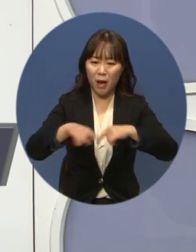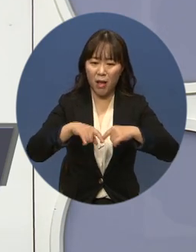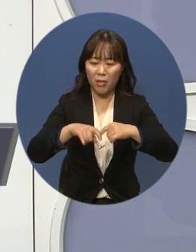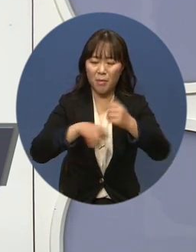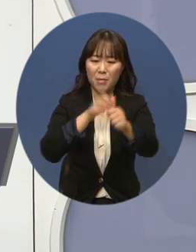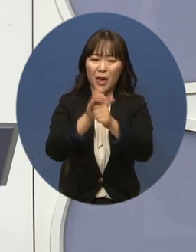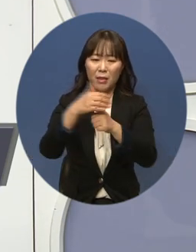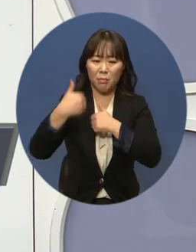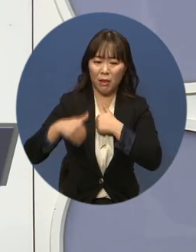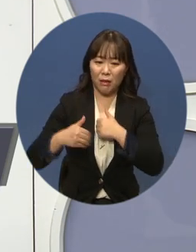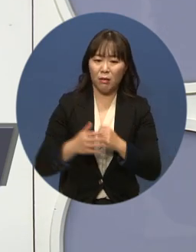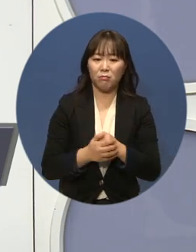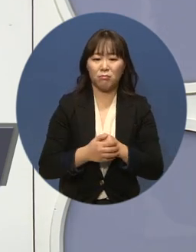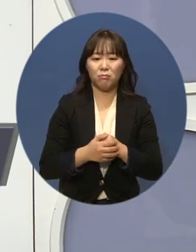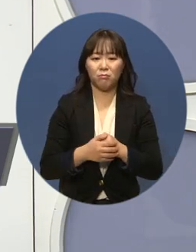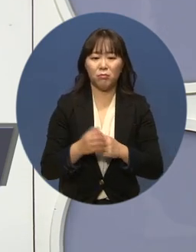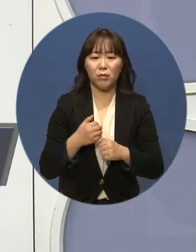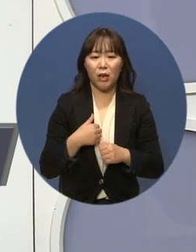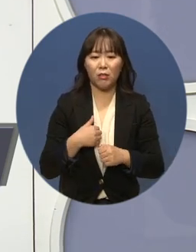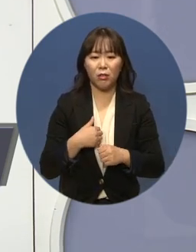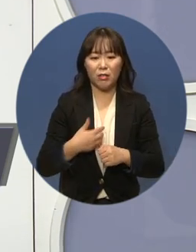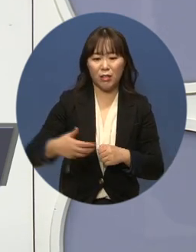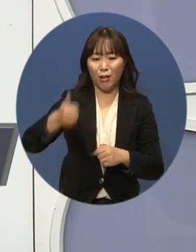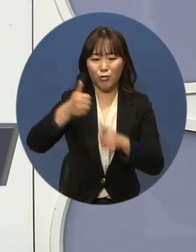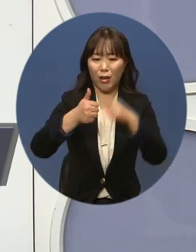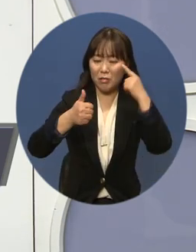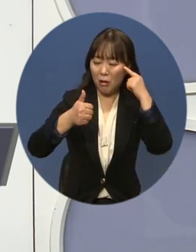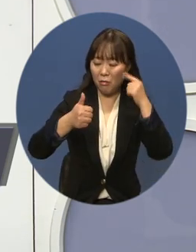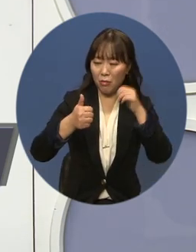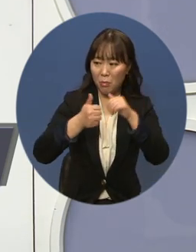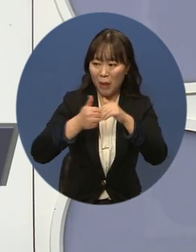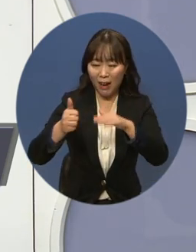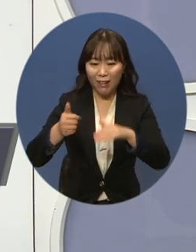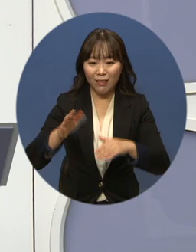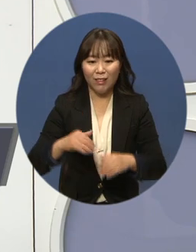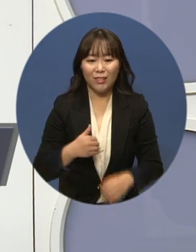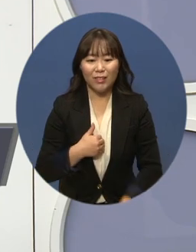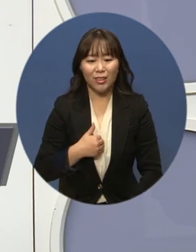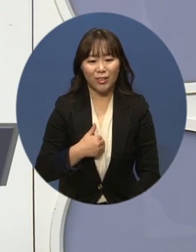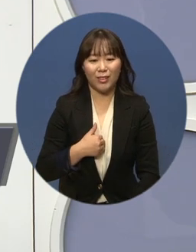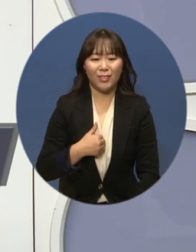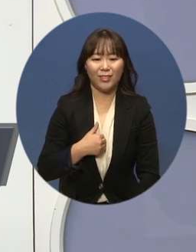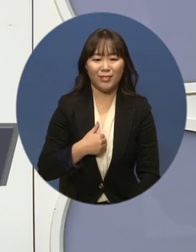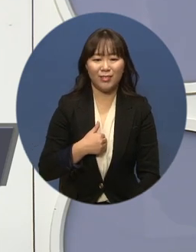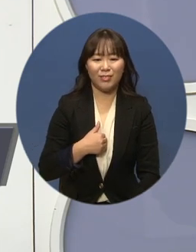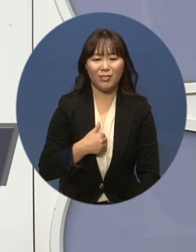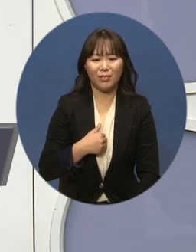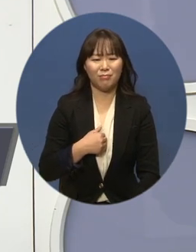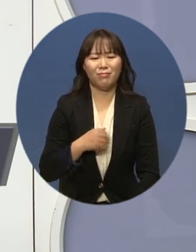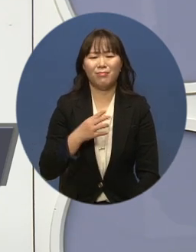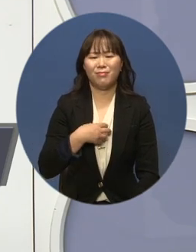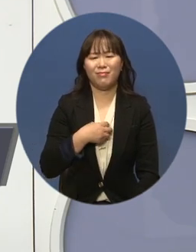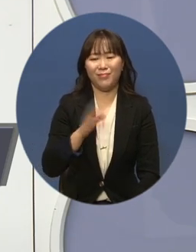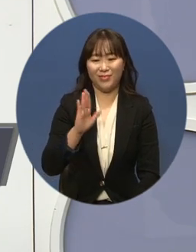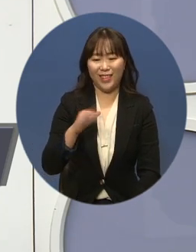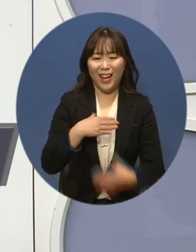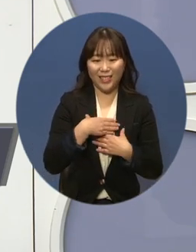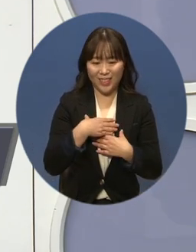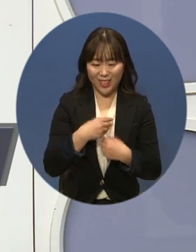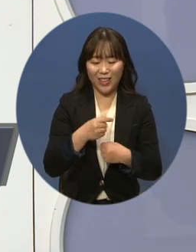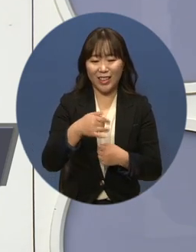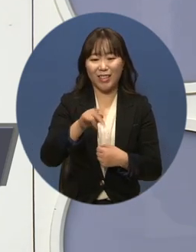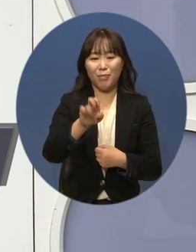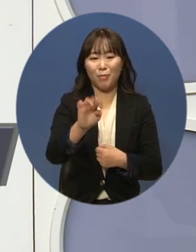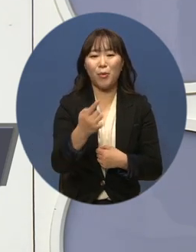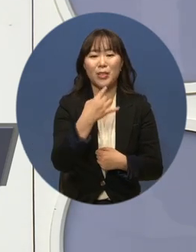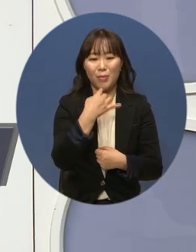받았는데 그리고 당에서는 저를 보고 장수라고 생각하고 가라 그러는데 제가 그 위험해서 못 가고 안전한